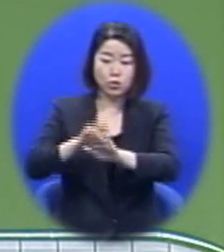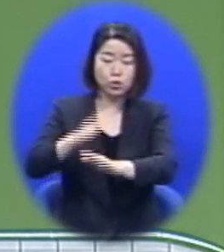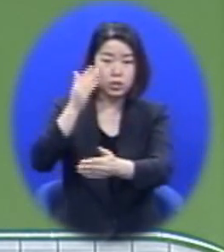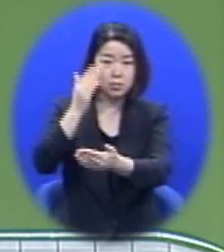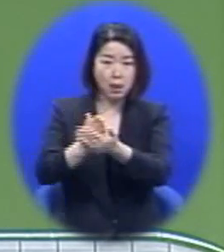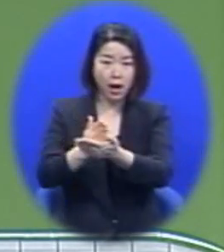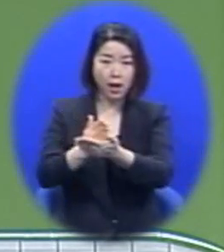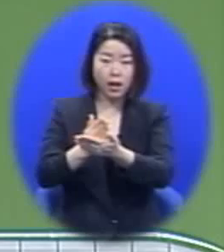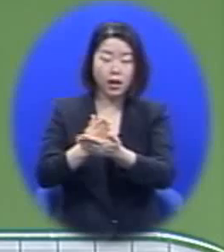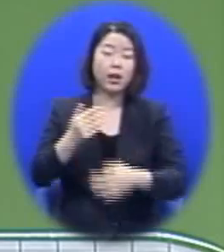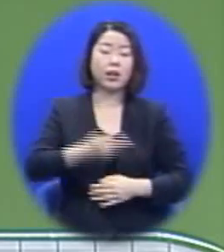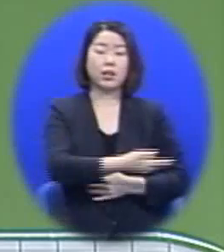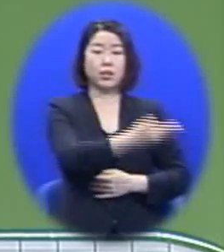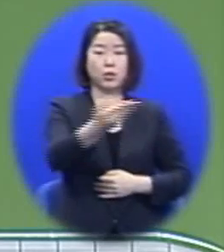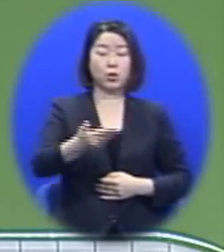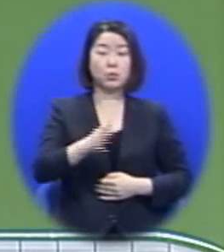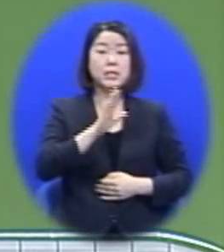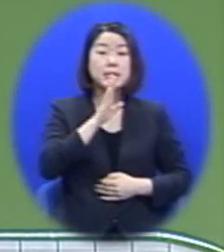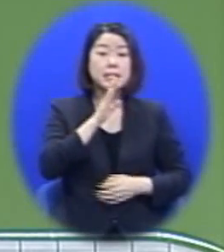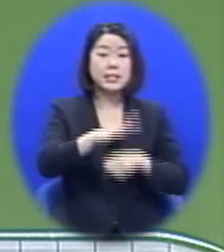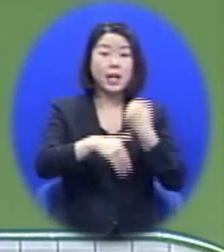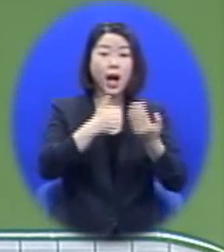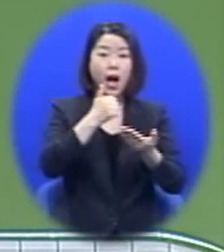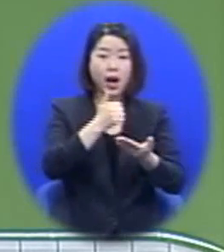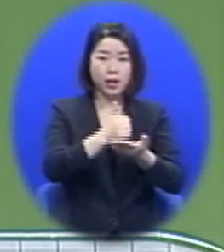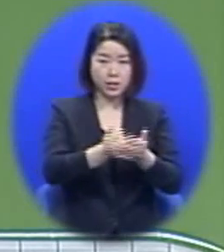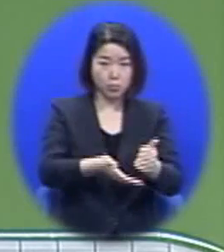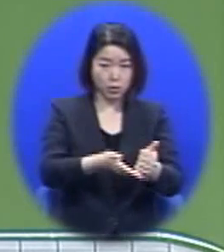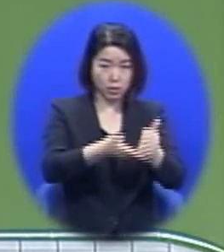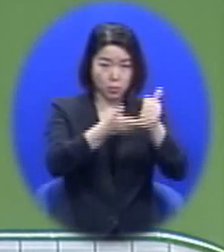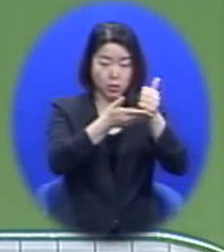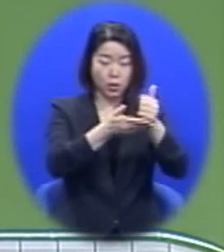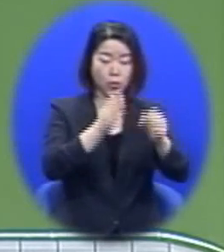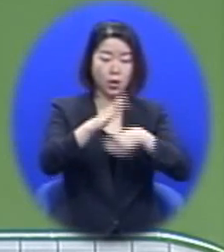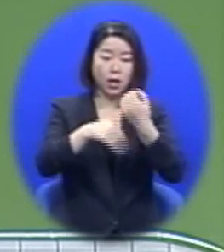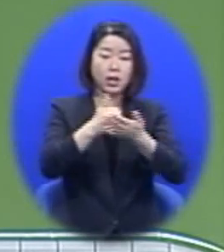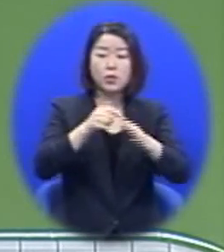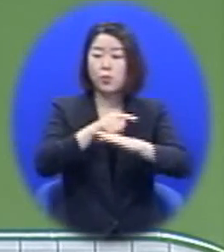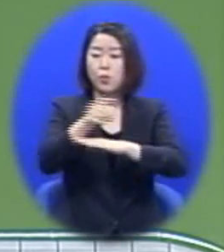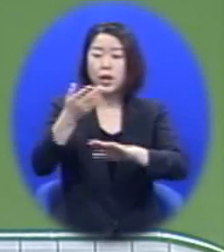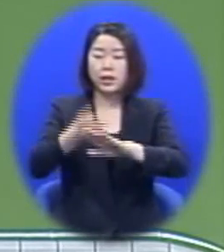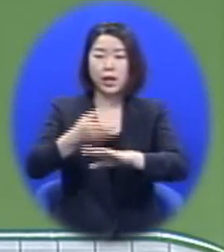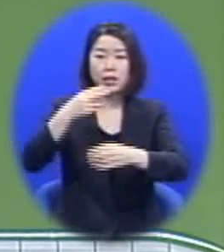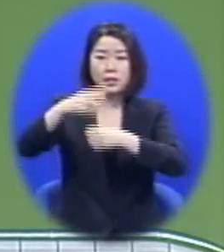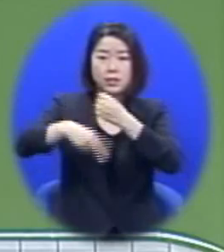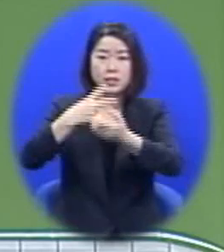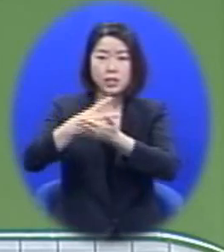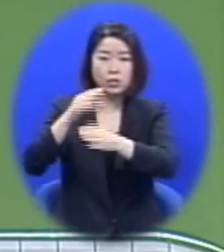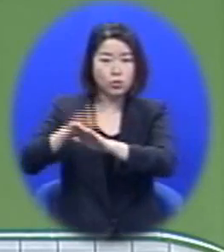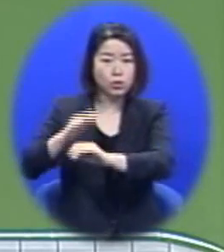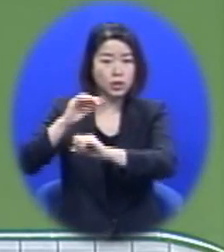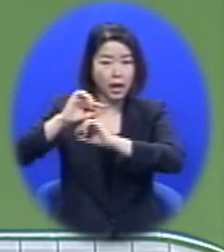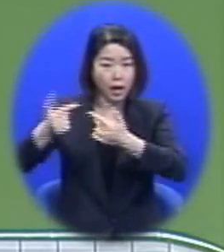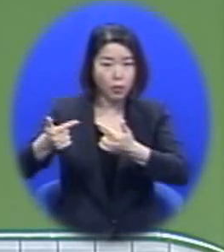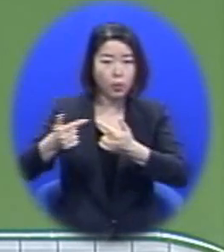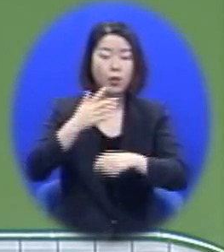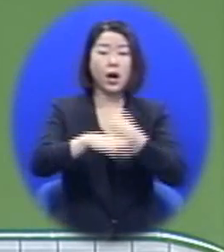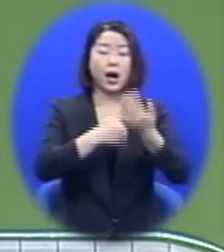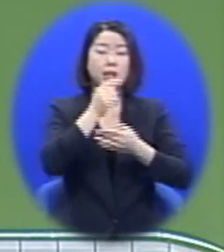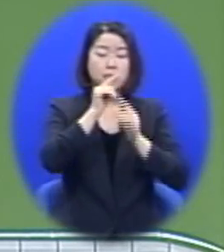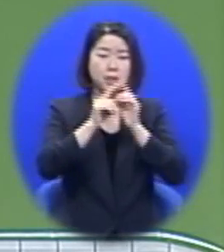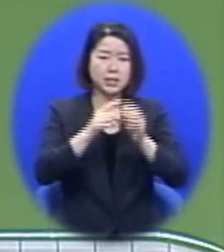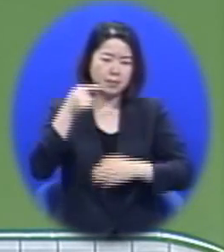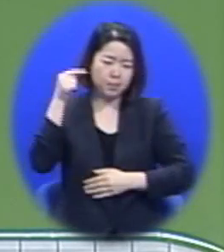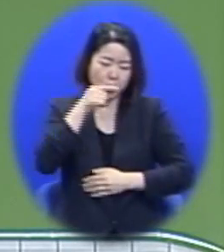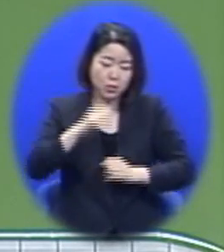여러분이 진짜 하나님을 하나님으로 섬기고 하나님 외에 다른 신을 두지 아니하고 하나님의 말씀에 철저히 순종하는 자인